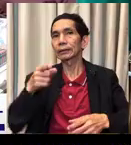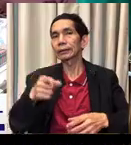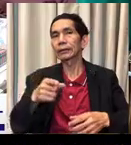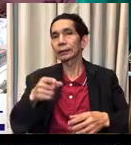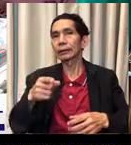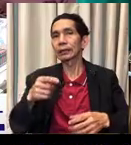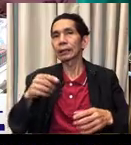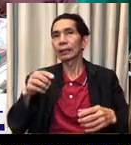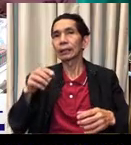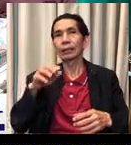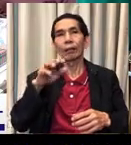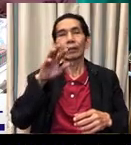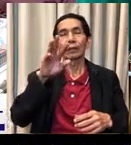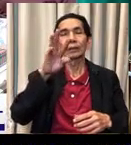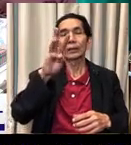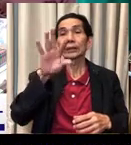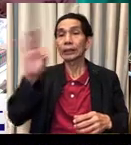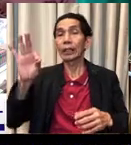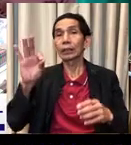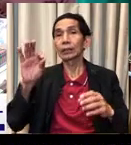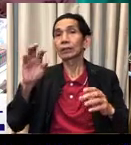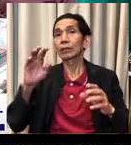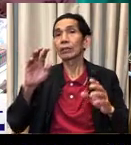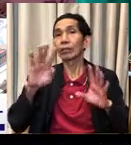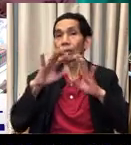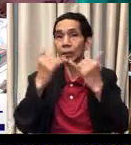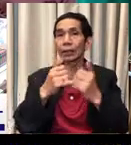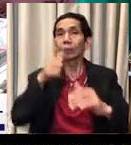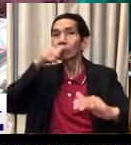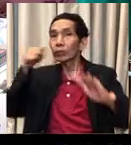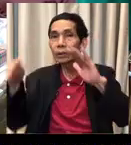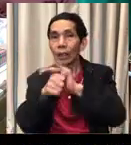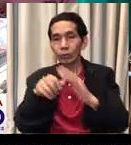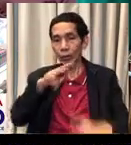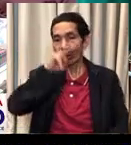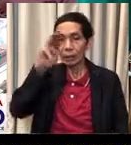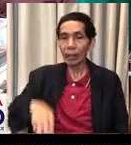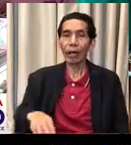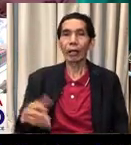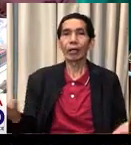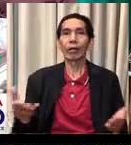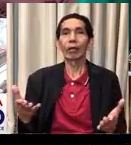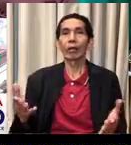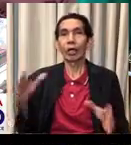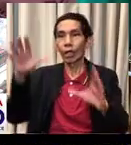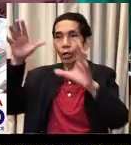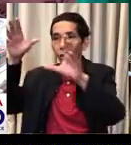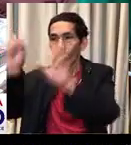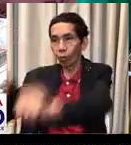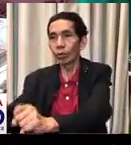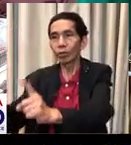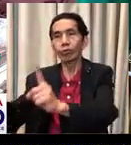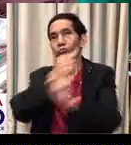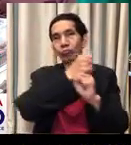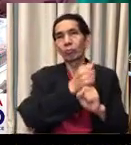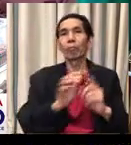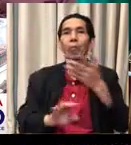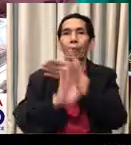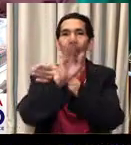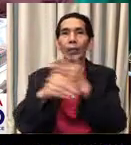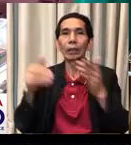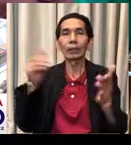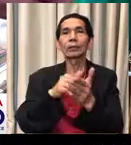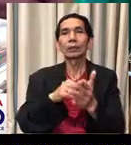Oh, Branch 69. Oh, nagtago sa Maynila. Oh, Hoyo, balik na namin sa inyo. Oh, sa